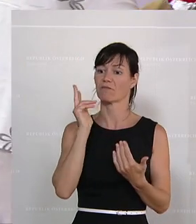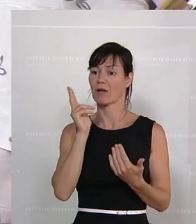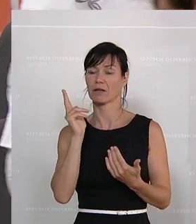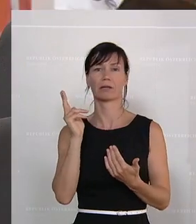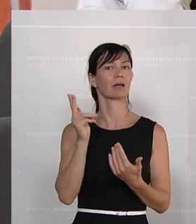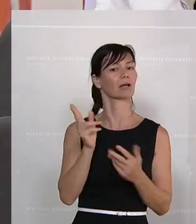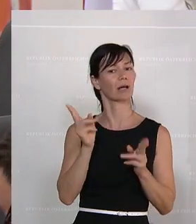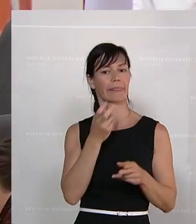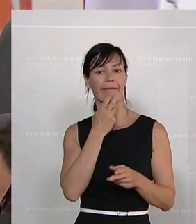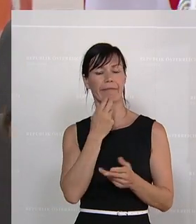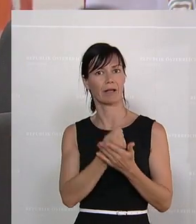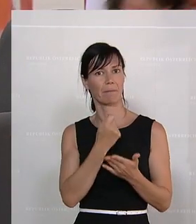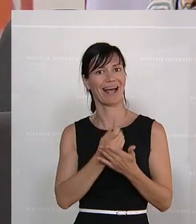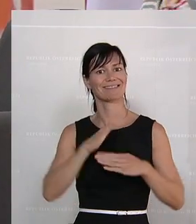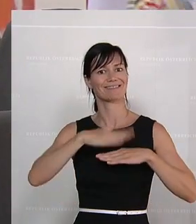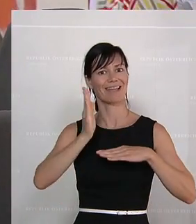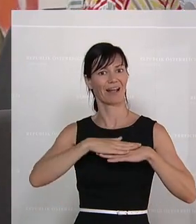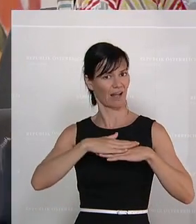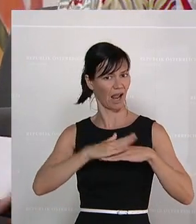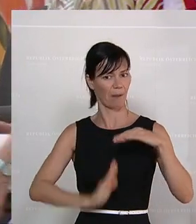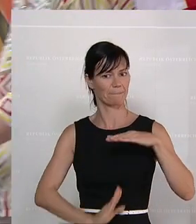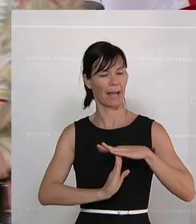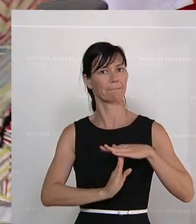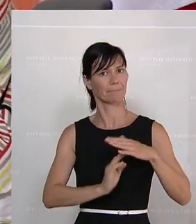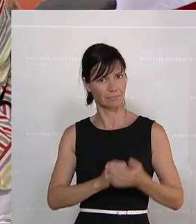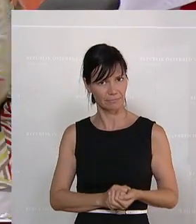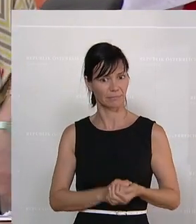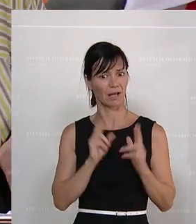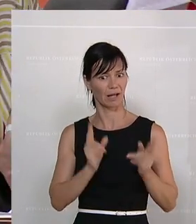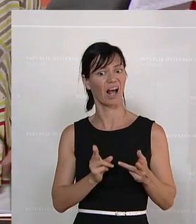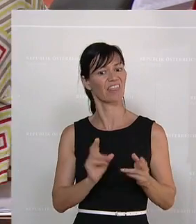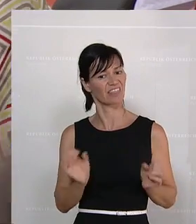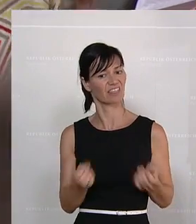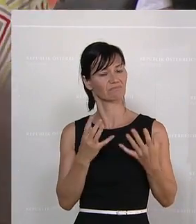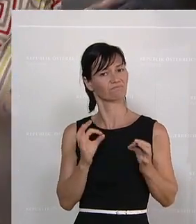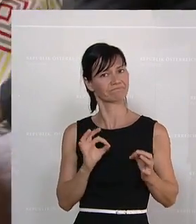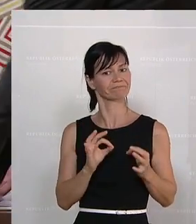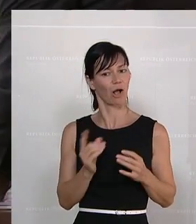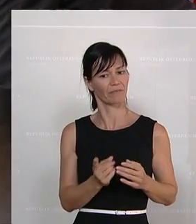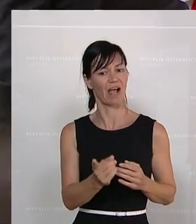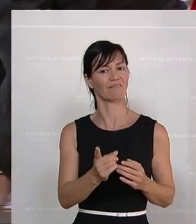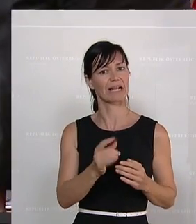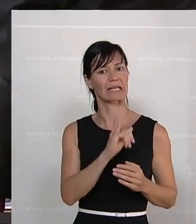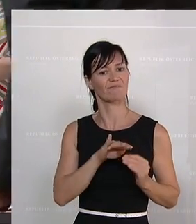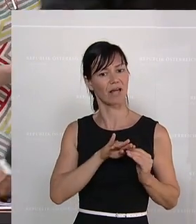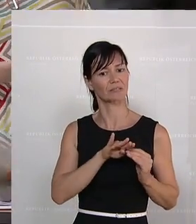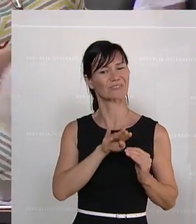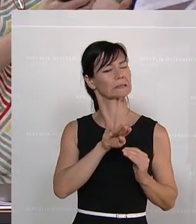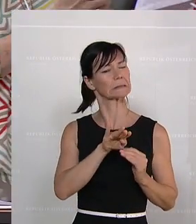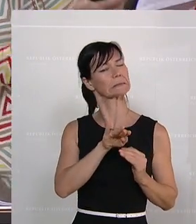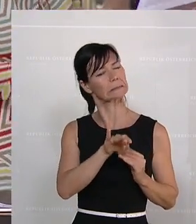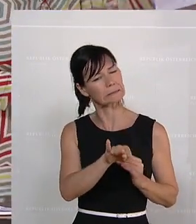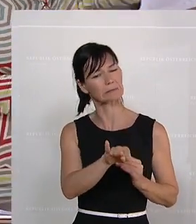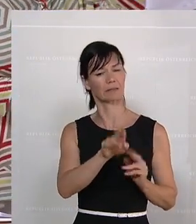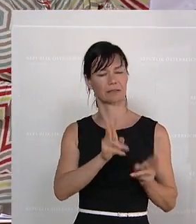energiepreis decke effektiv nämlich auch nachhaltig die inflation kleiner halten kann es bei uns sie